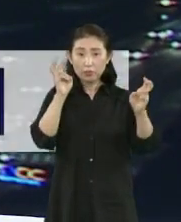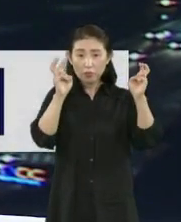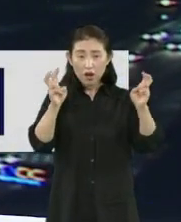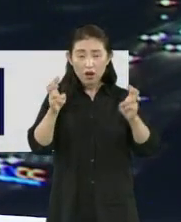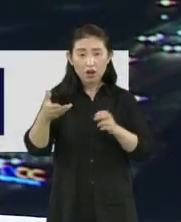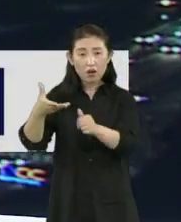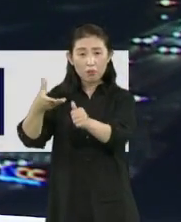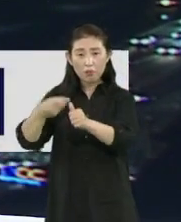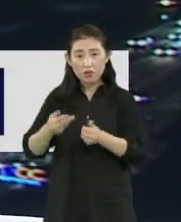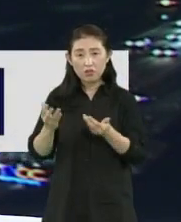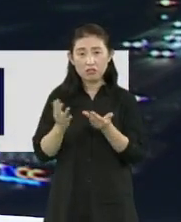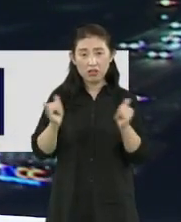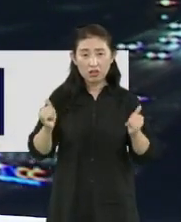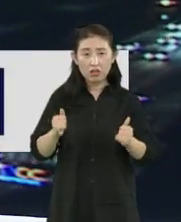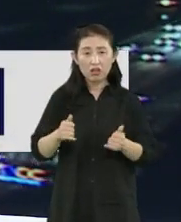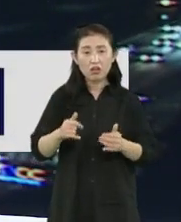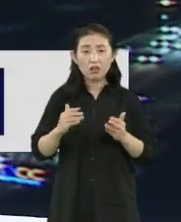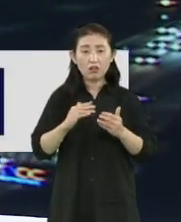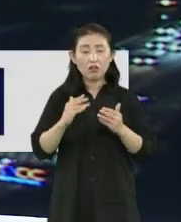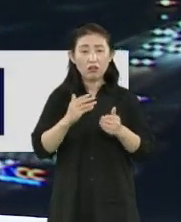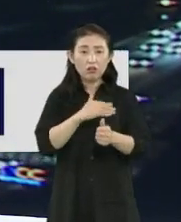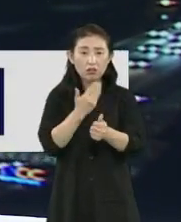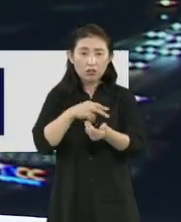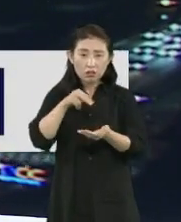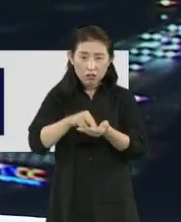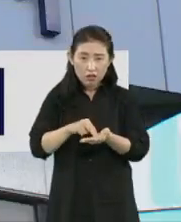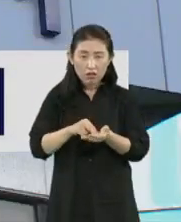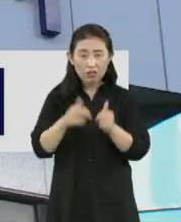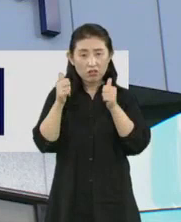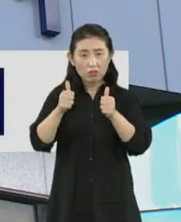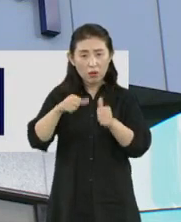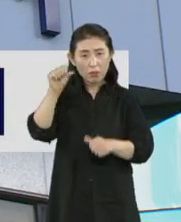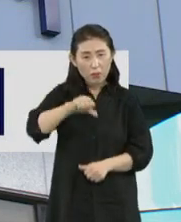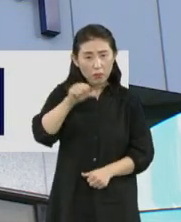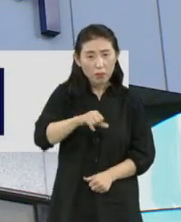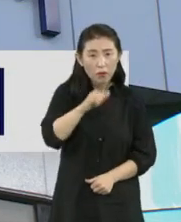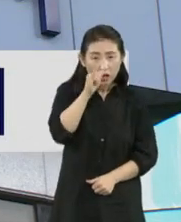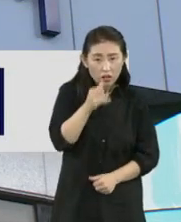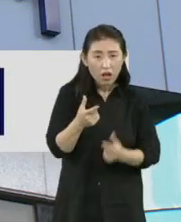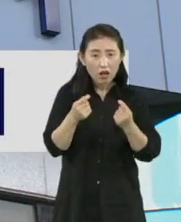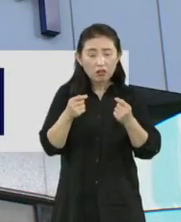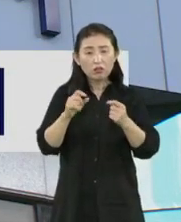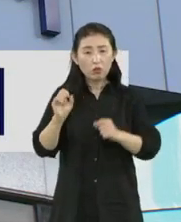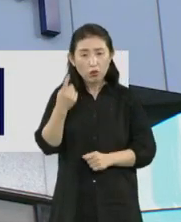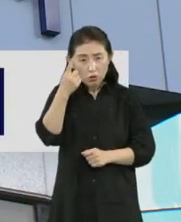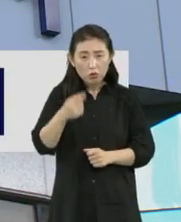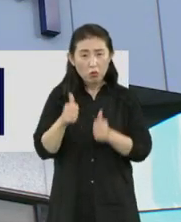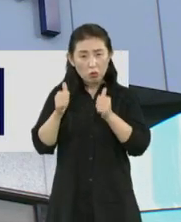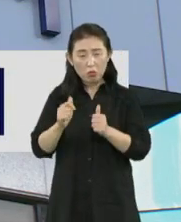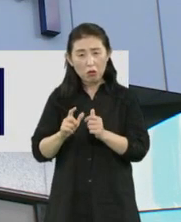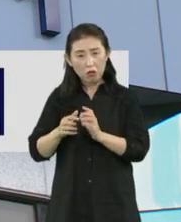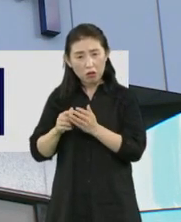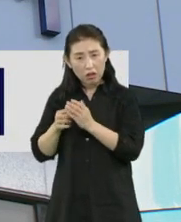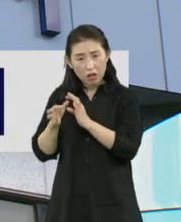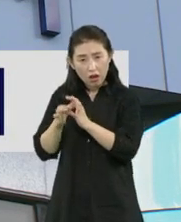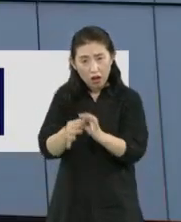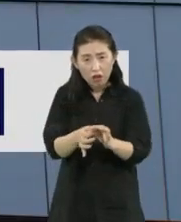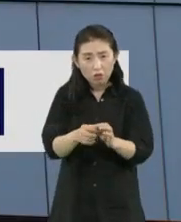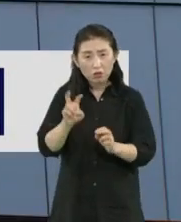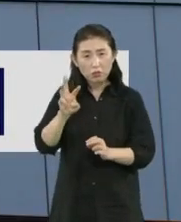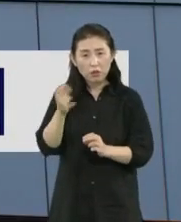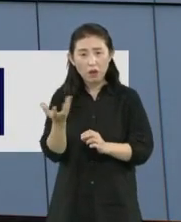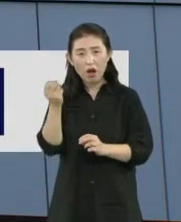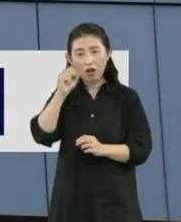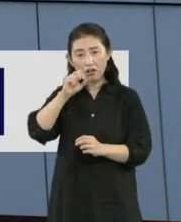도로공사가 용역 노동자들의 근로자 지위 확인 소송에서 줄줄이 패소했지만 같은 사유로 소송을 계속 제기해 수십억 원을